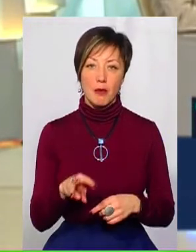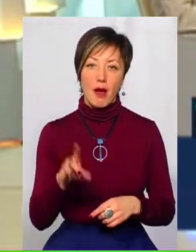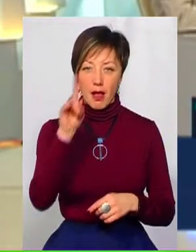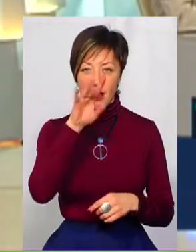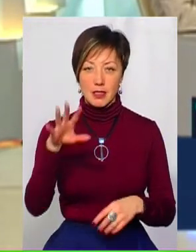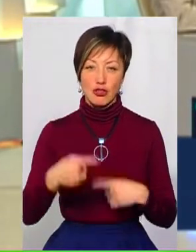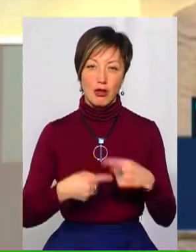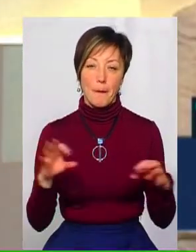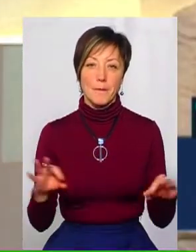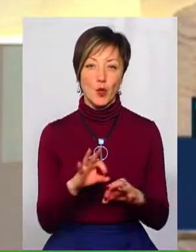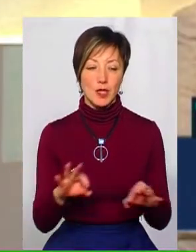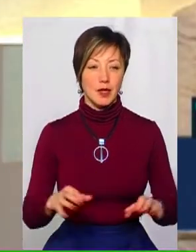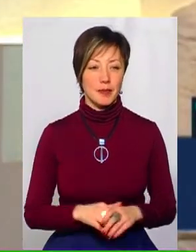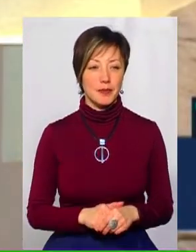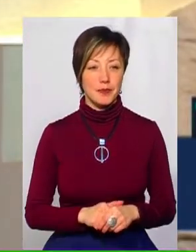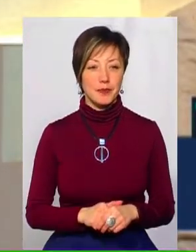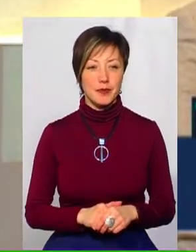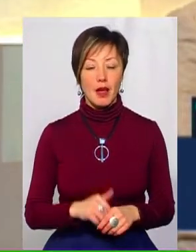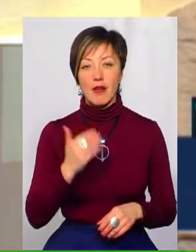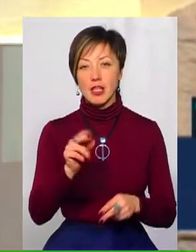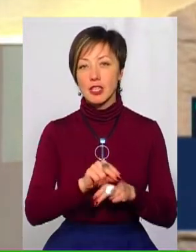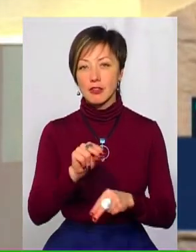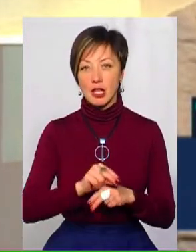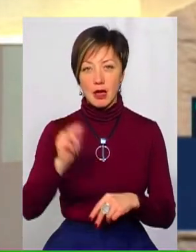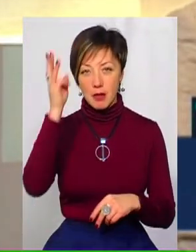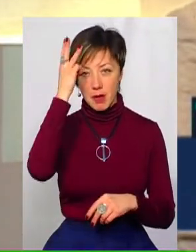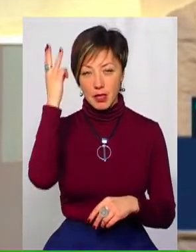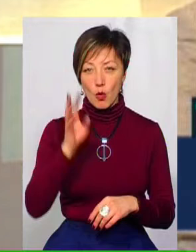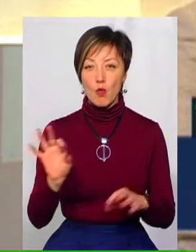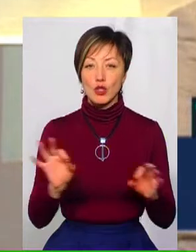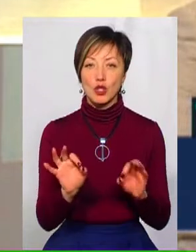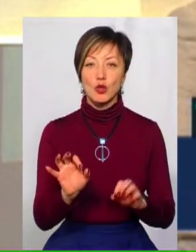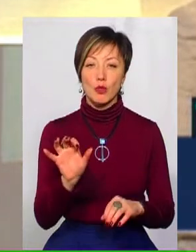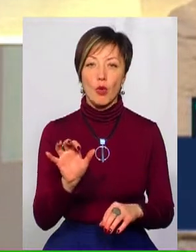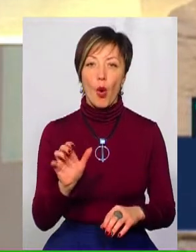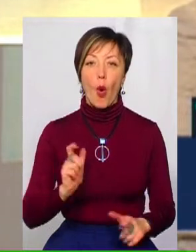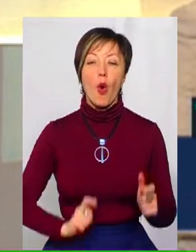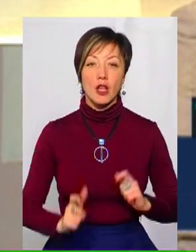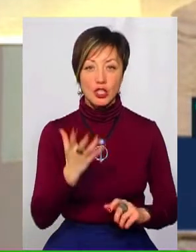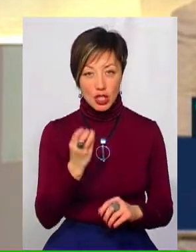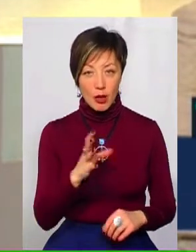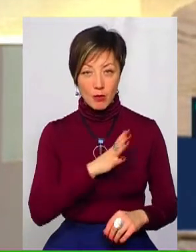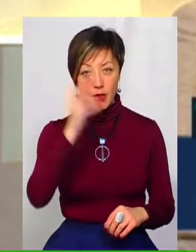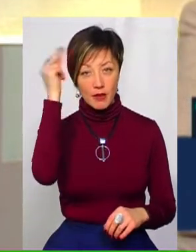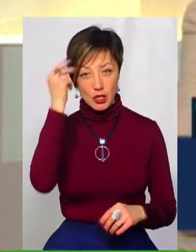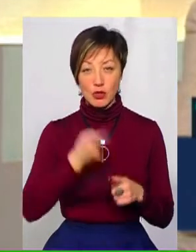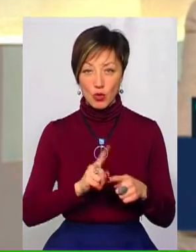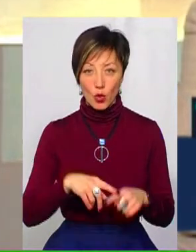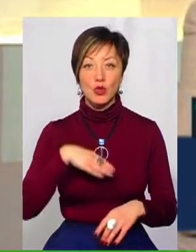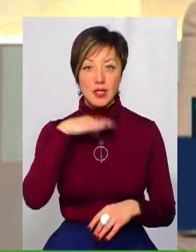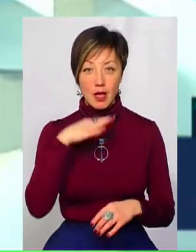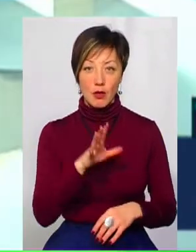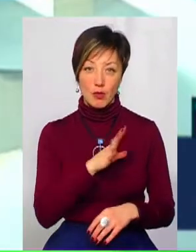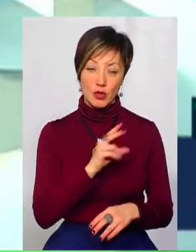музика. Та. А ось крім того, що вас навчили у Хмельницькому коледжі музикальному, ви ще десь чомусь навчалися? Цього вам було